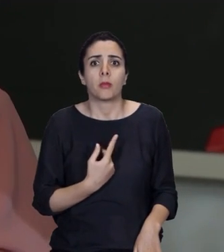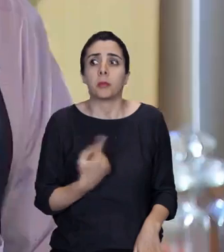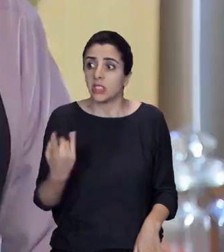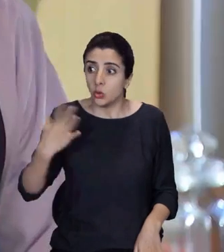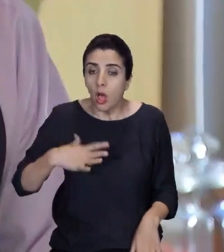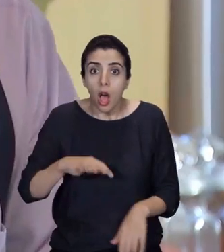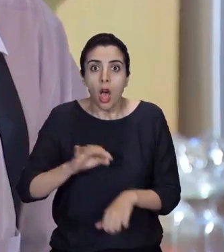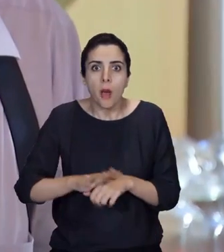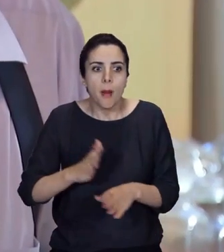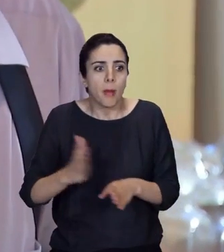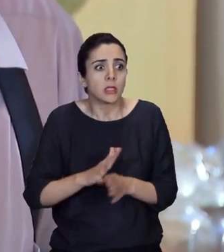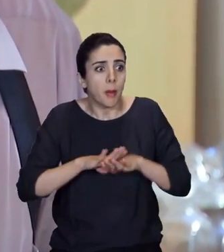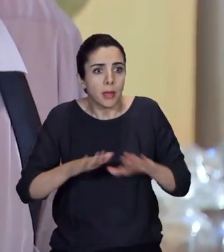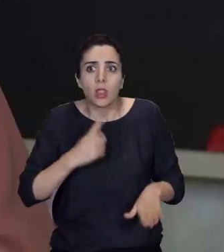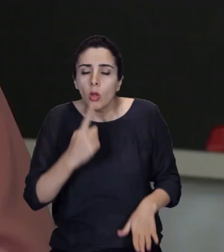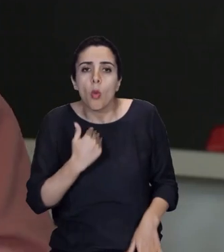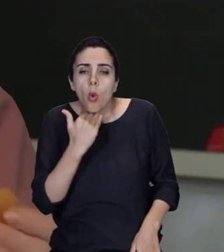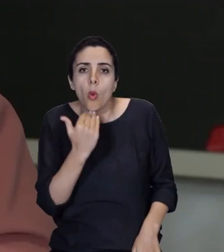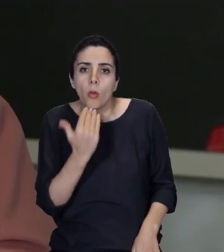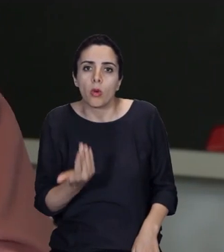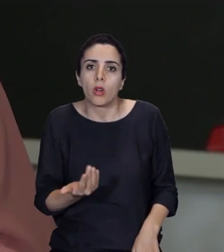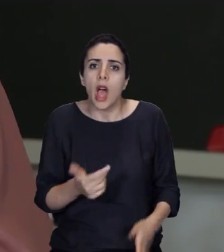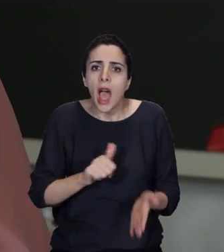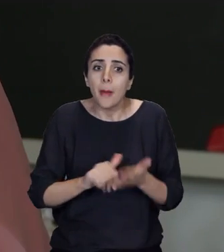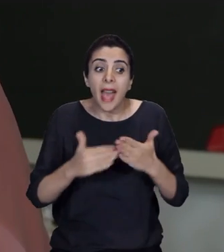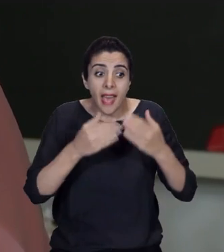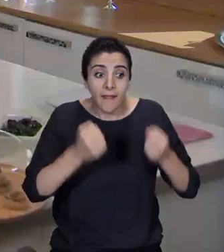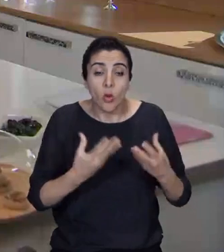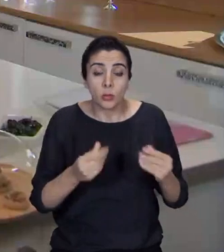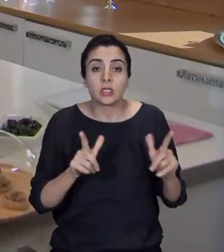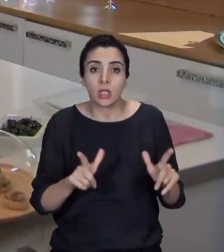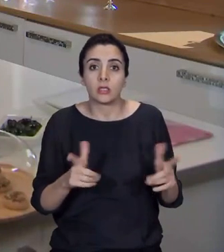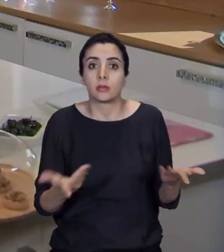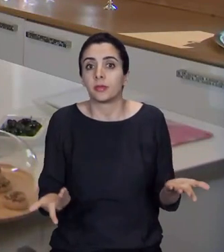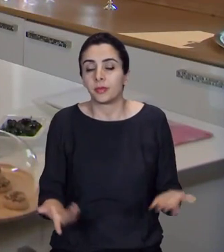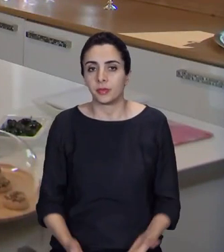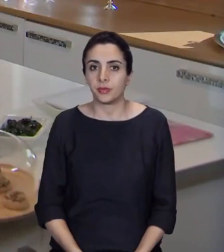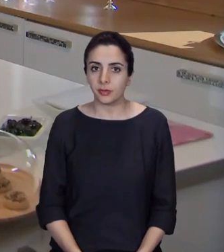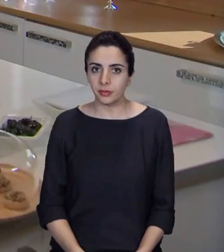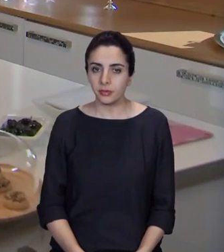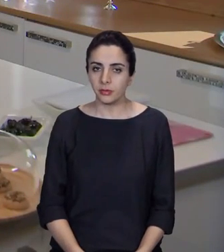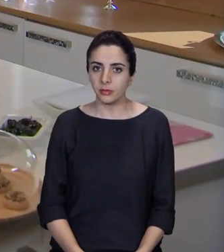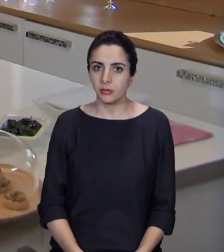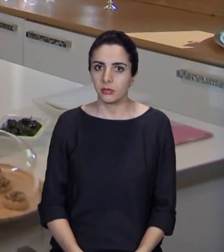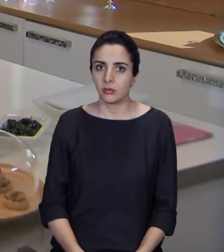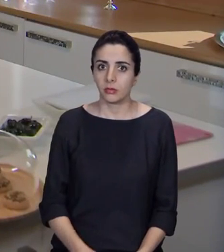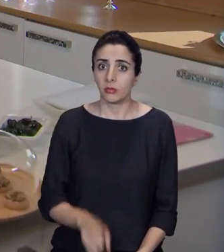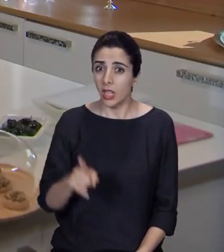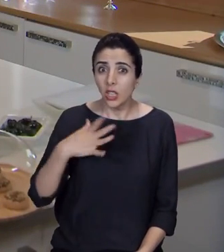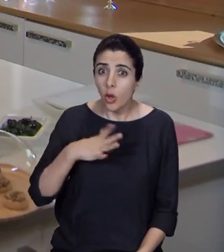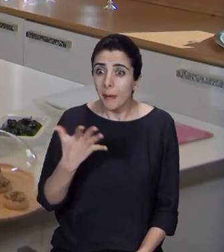istedikleri zaman malzeme bitmiş yapamam mı diyeyim? Ya bunların hepsinin evde olması lazım. Senin istediğin